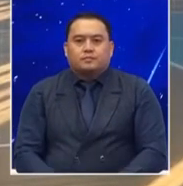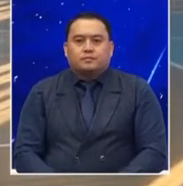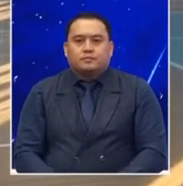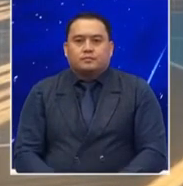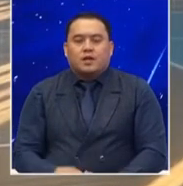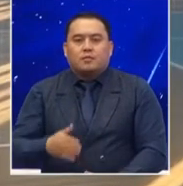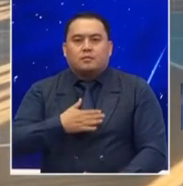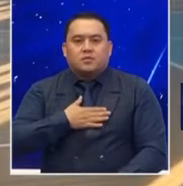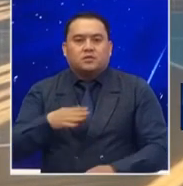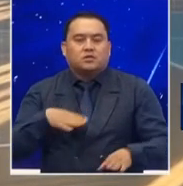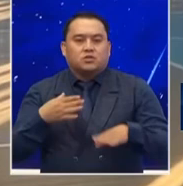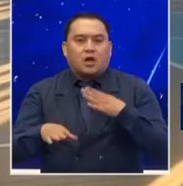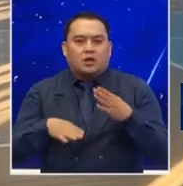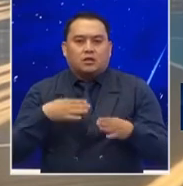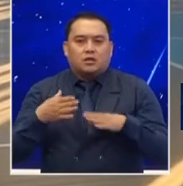ойдағыдай.